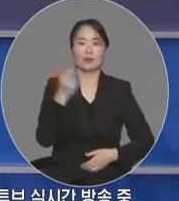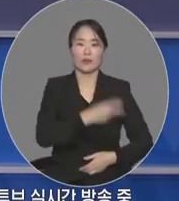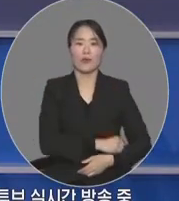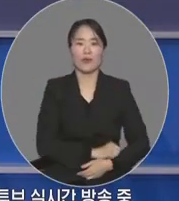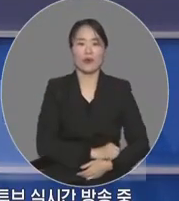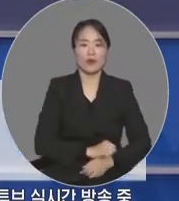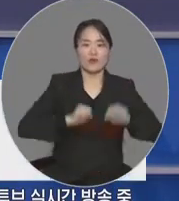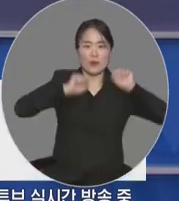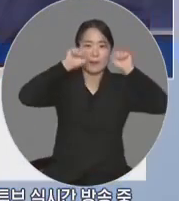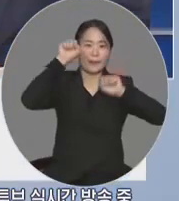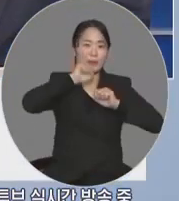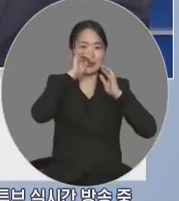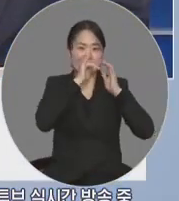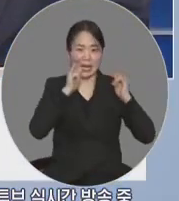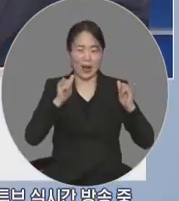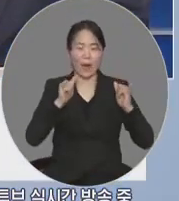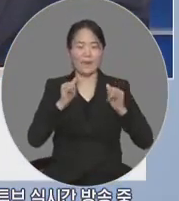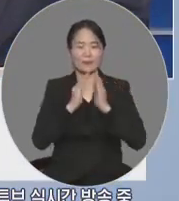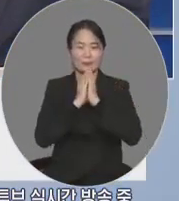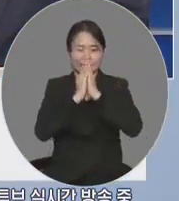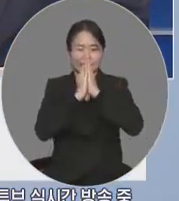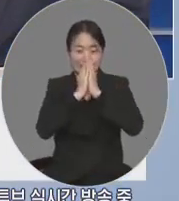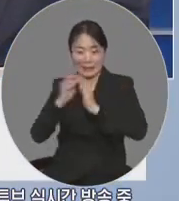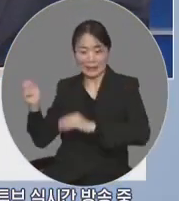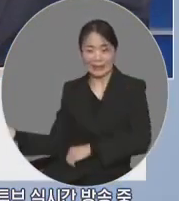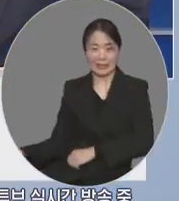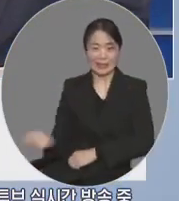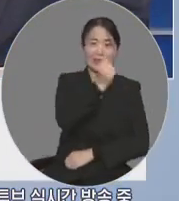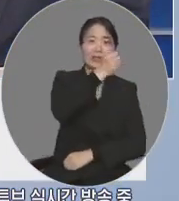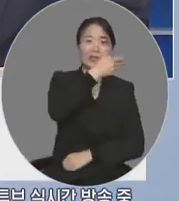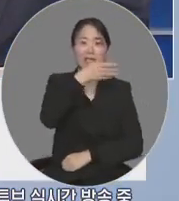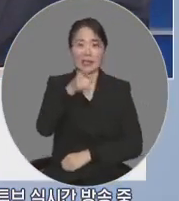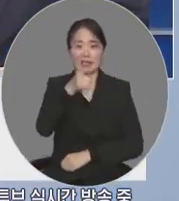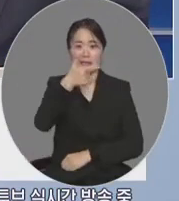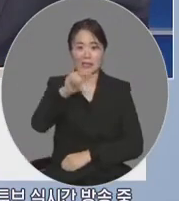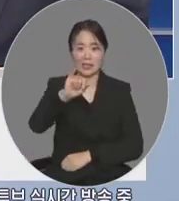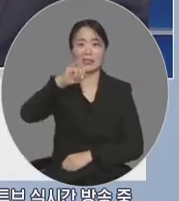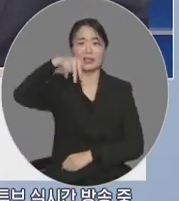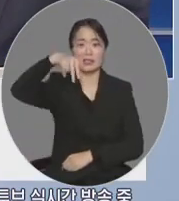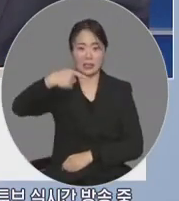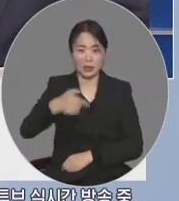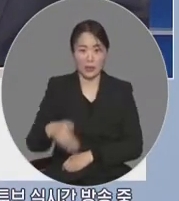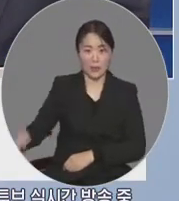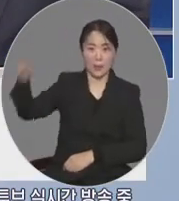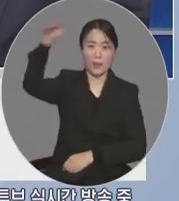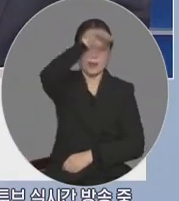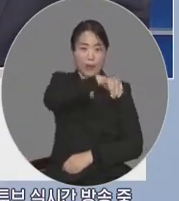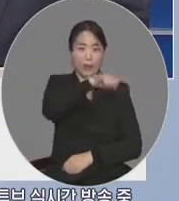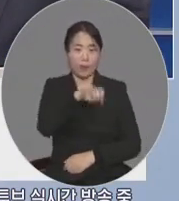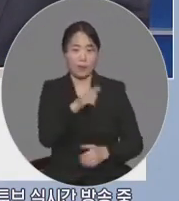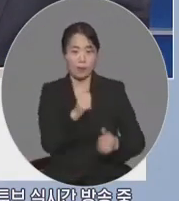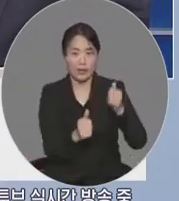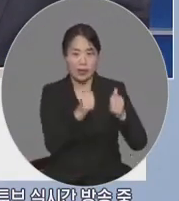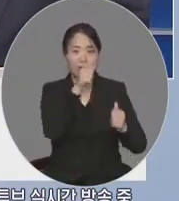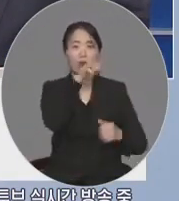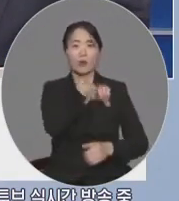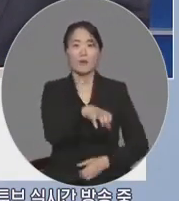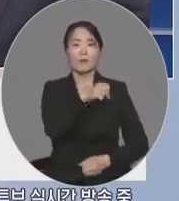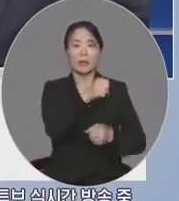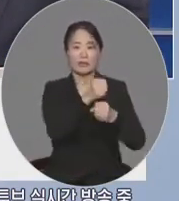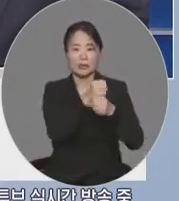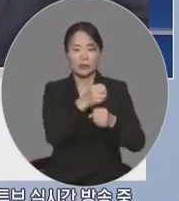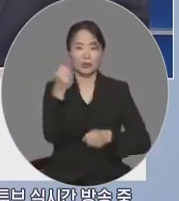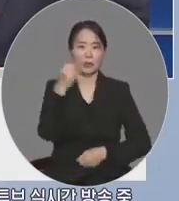오랜 숙원이던 테니스장의 도무구장, 또 국내 최대 규모의 파크골프장 건립 계획